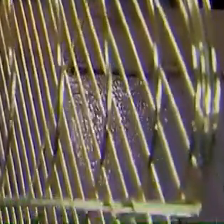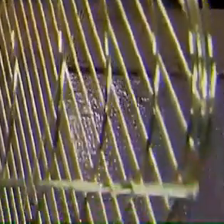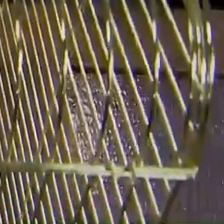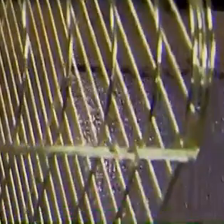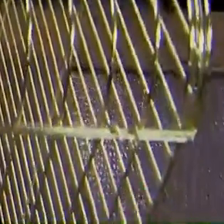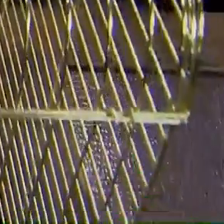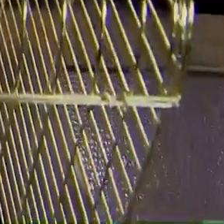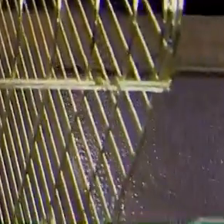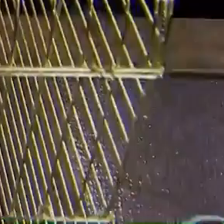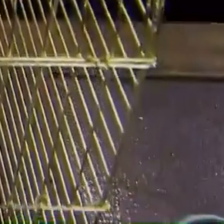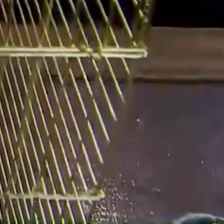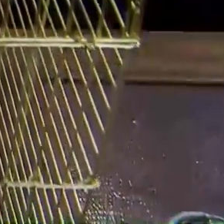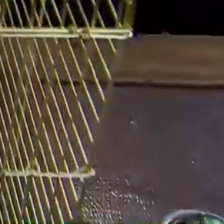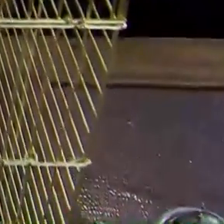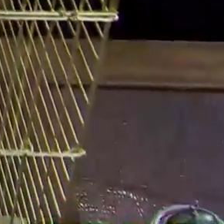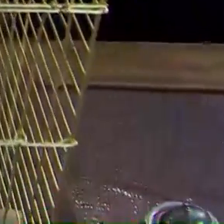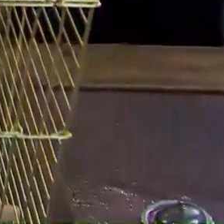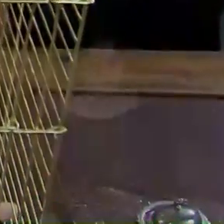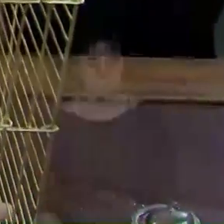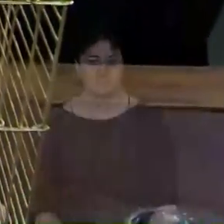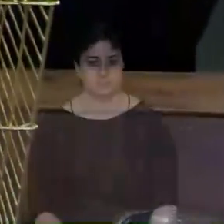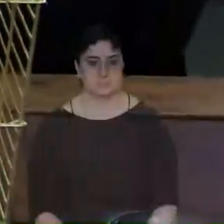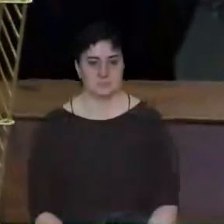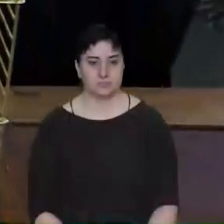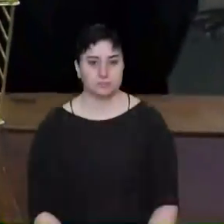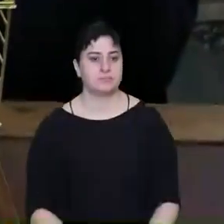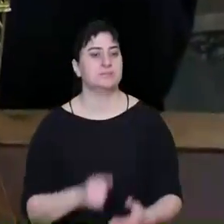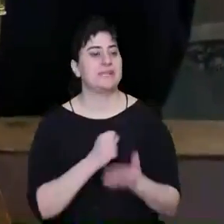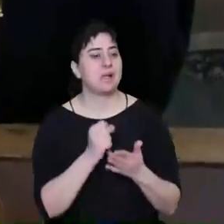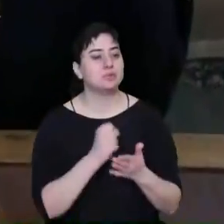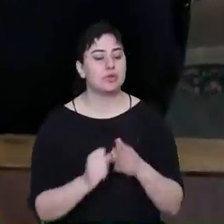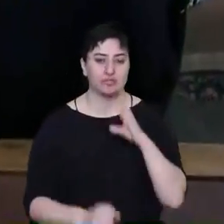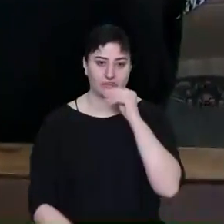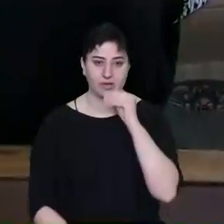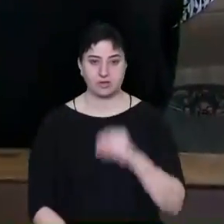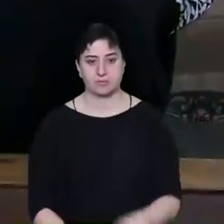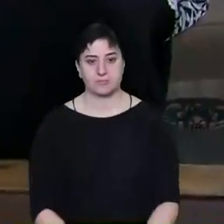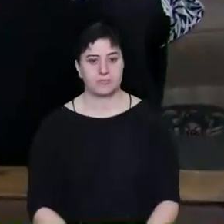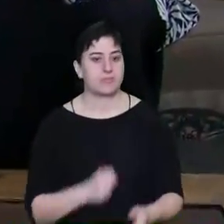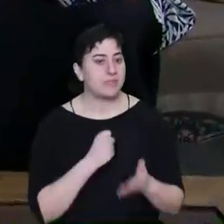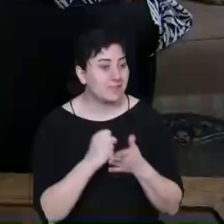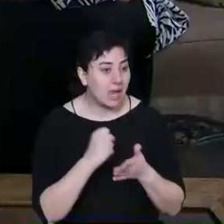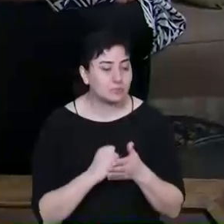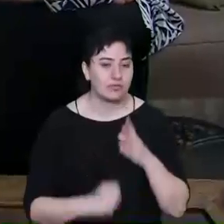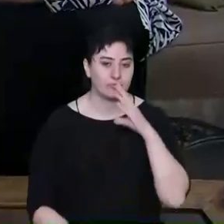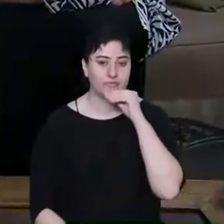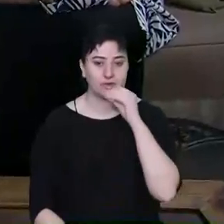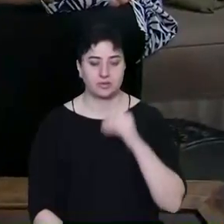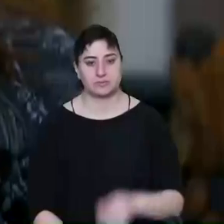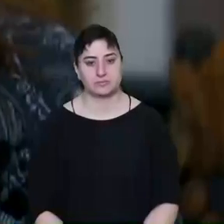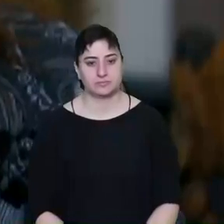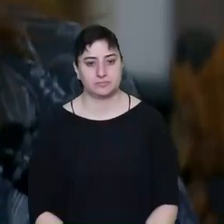ve Meryem kafesin karşısında bitkin oturuyorlar. Trabzon! Fener! Trabzon!